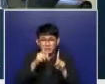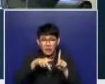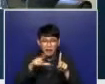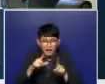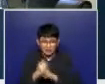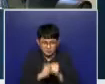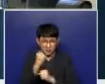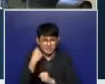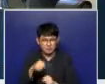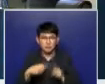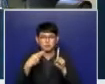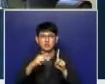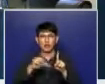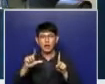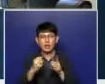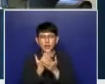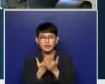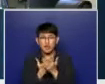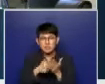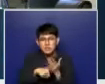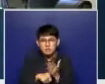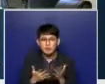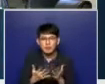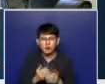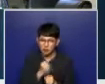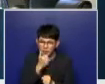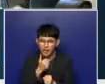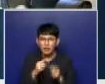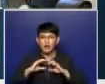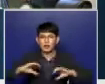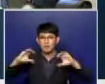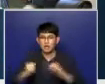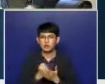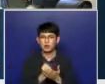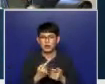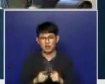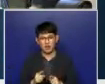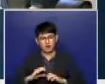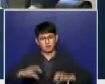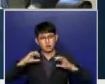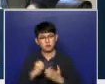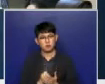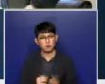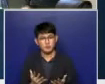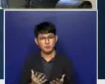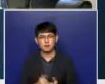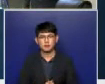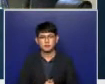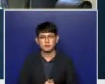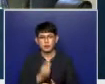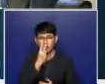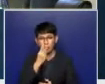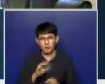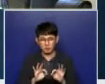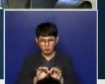ได้เปิดใช้บริการนะครับปี2542ครับสมัย